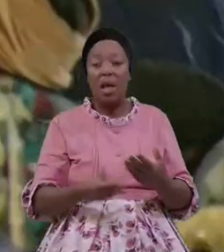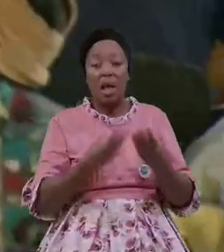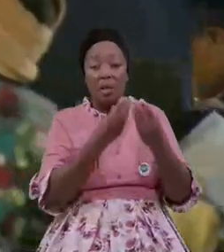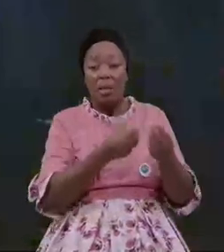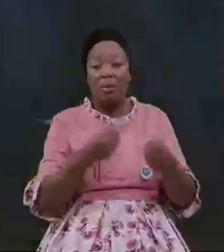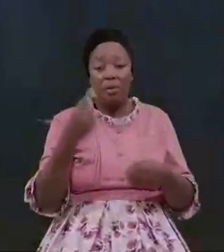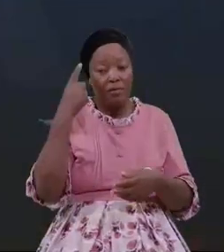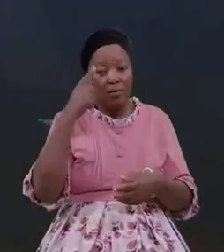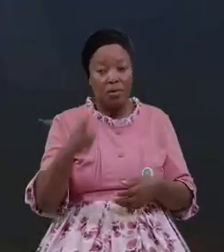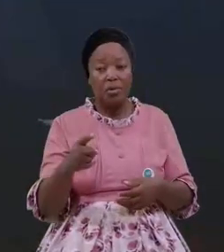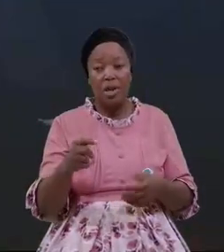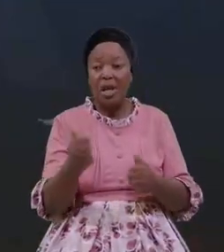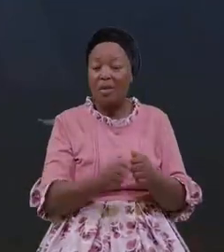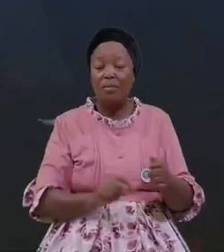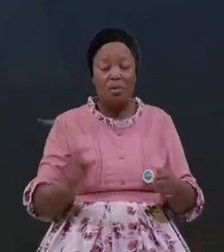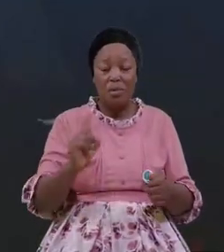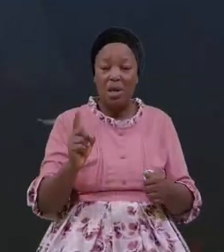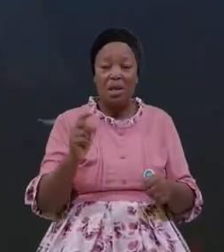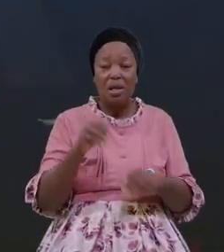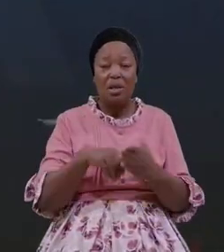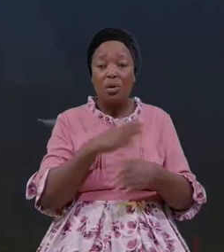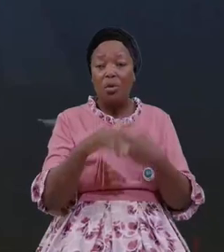pm all over the